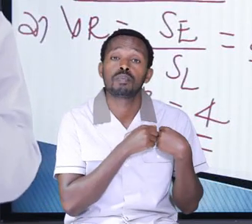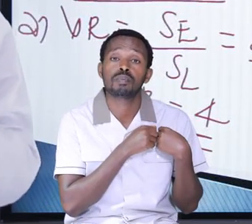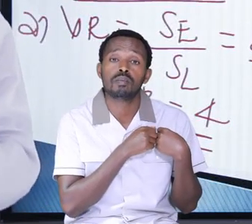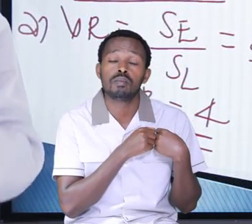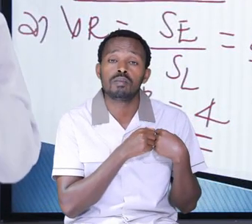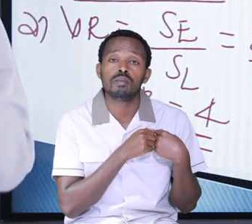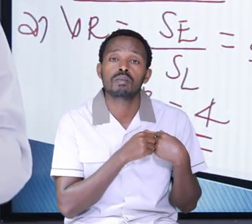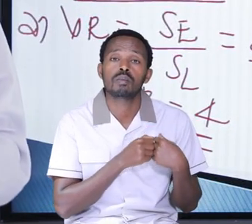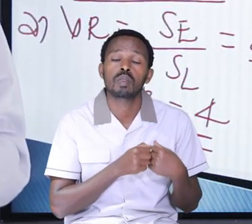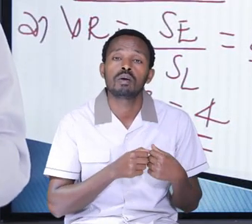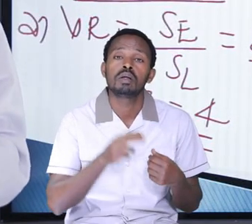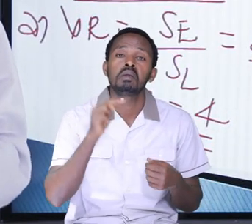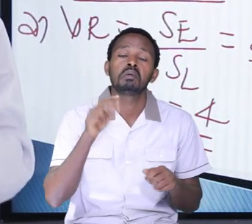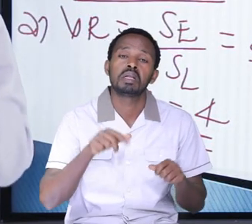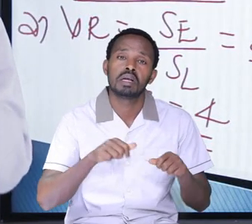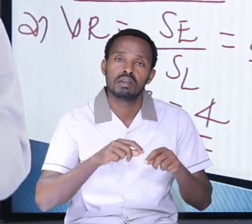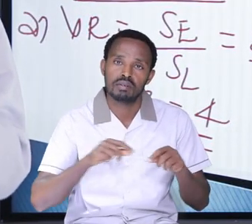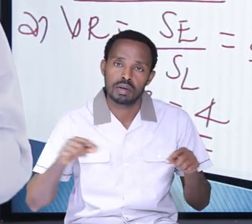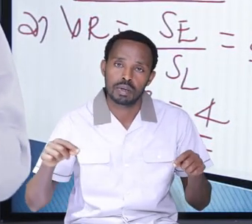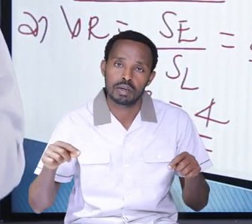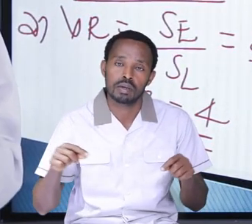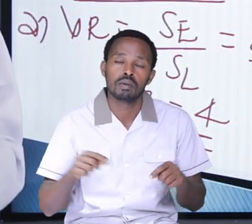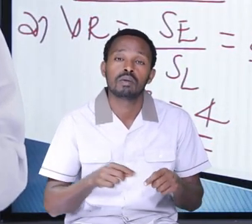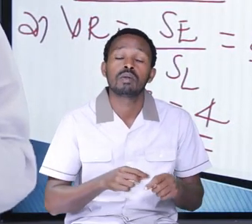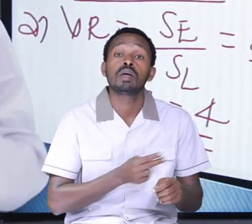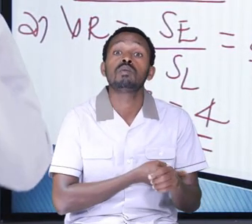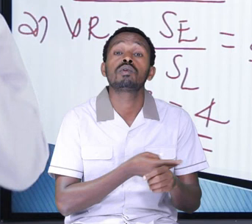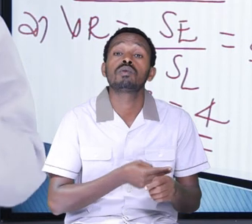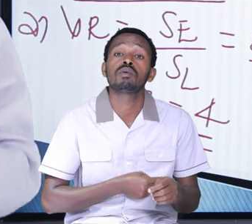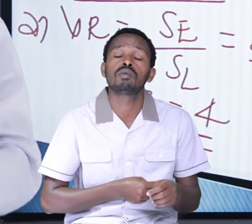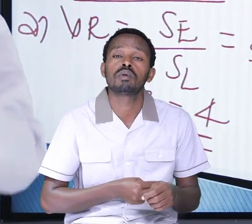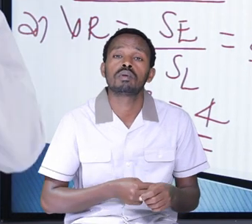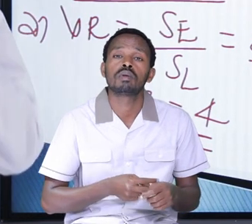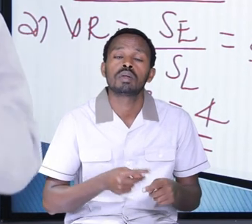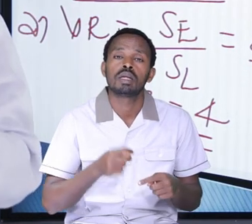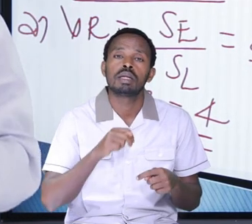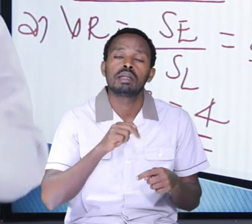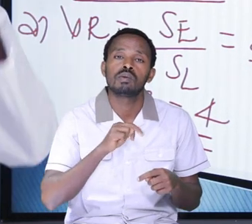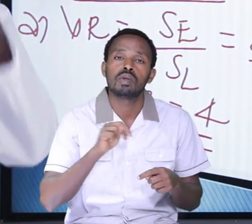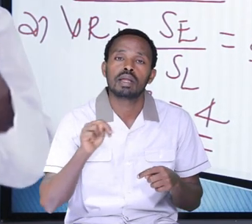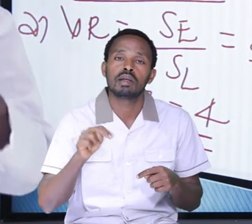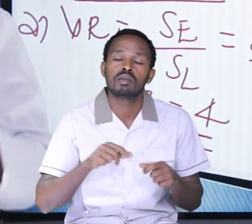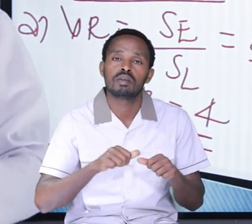unity safartu newtonin safaram akasmas homni sochoftun unity newtonin safaram